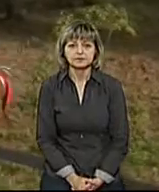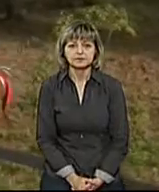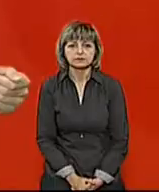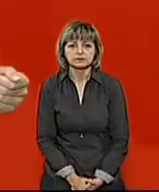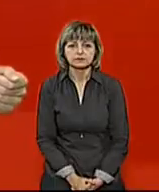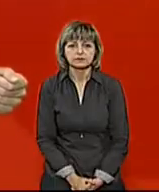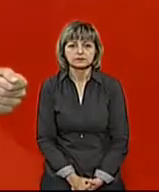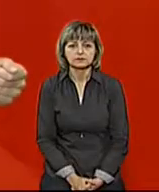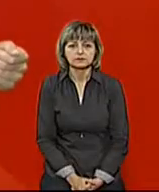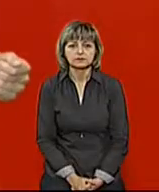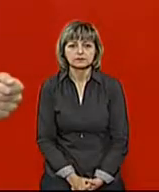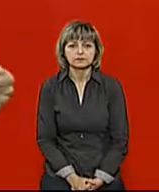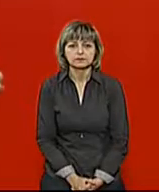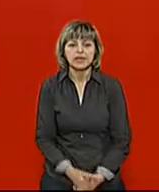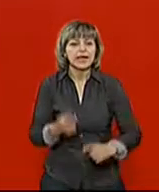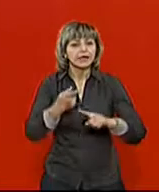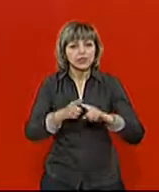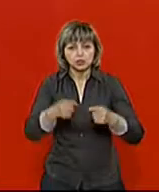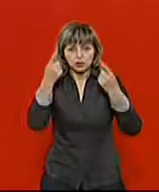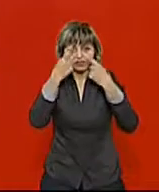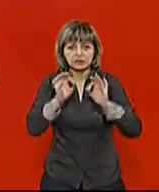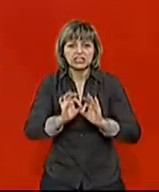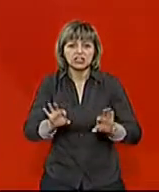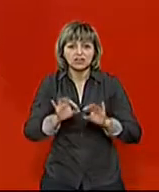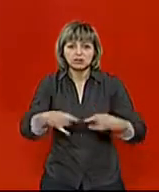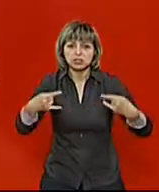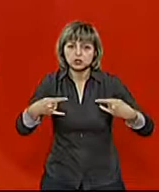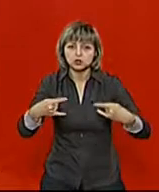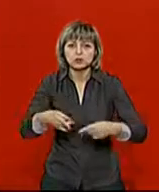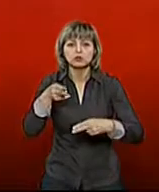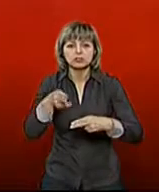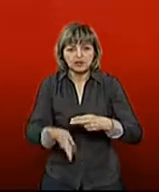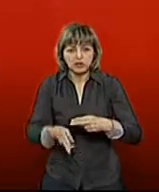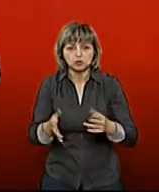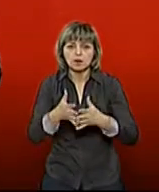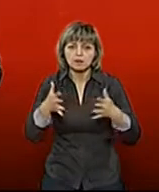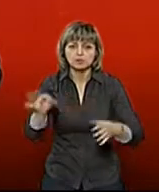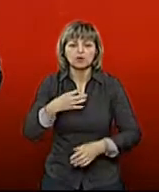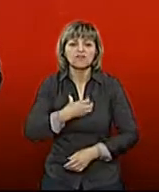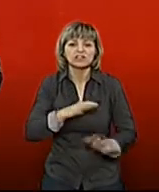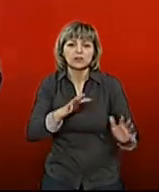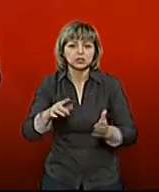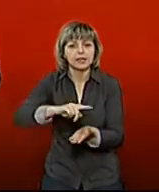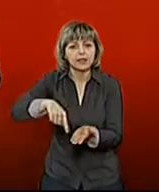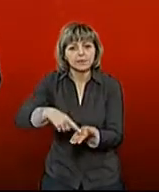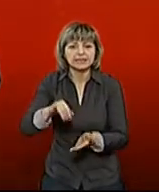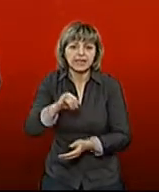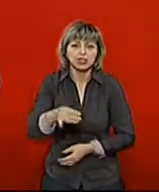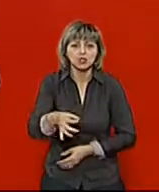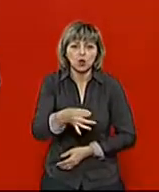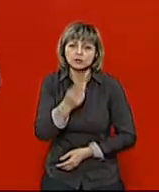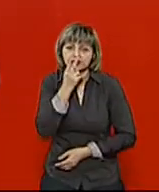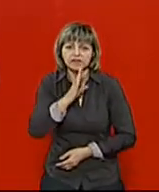Луцьк. На цьому інформаційний випуск на Суспільному завершуємо. Більше про важливі події міста та області